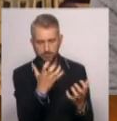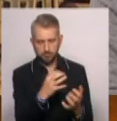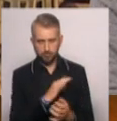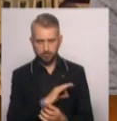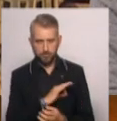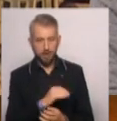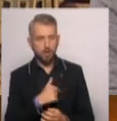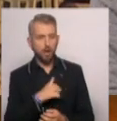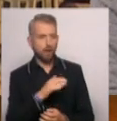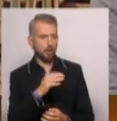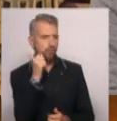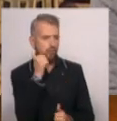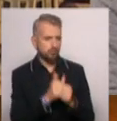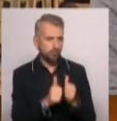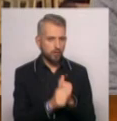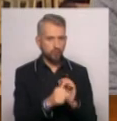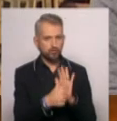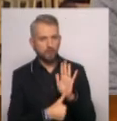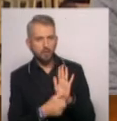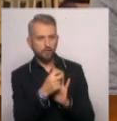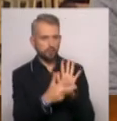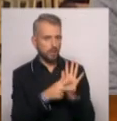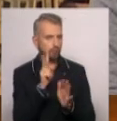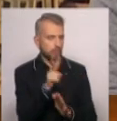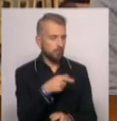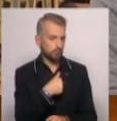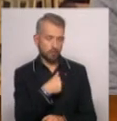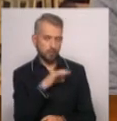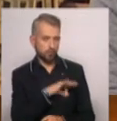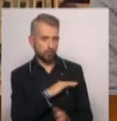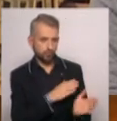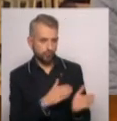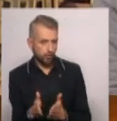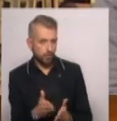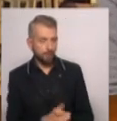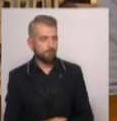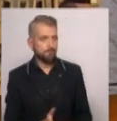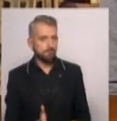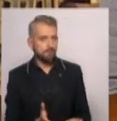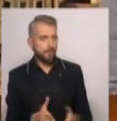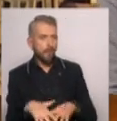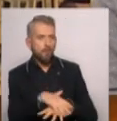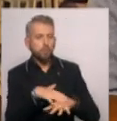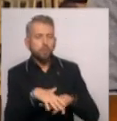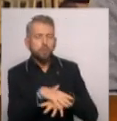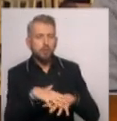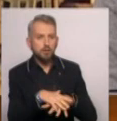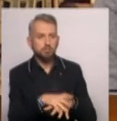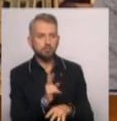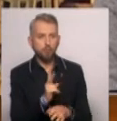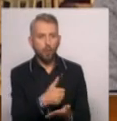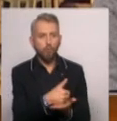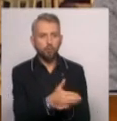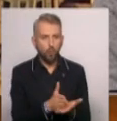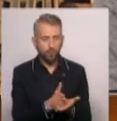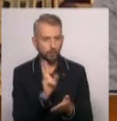я користуюсь щодня 16-18 маршрутом тролейбусним, то ну, публіка, яка обслуговує